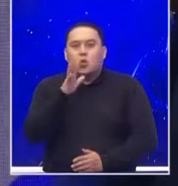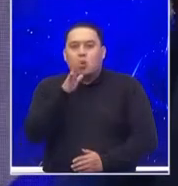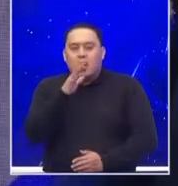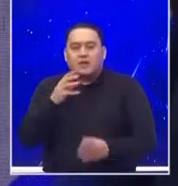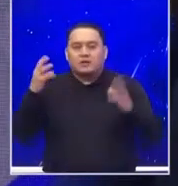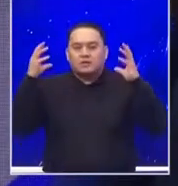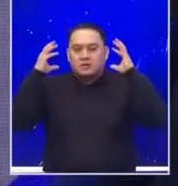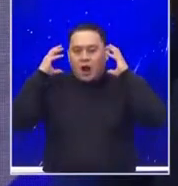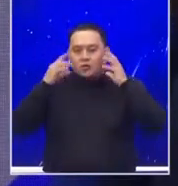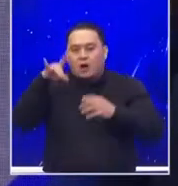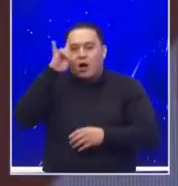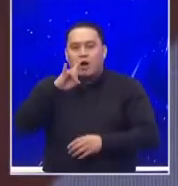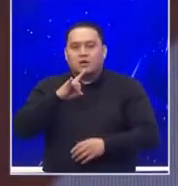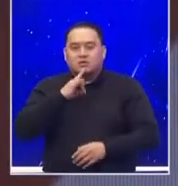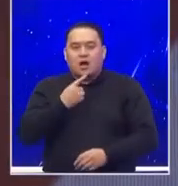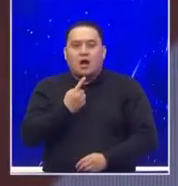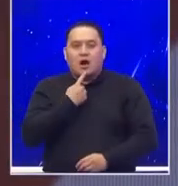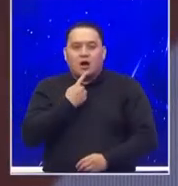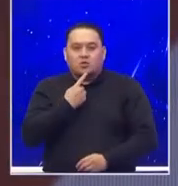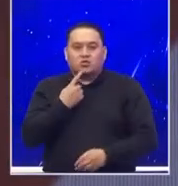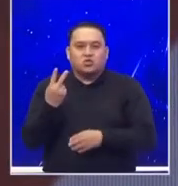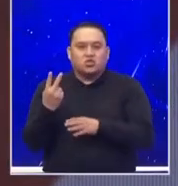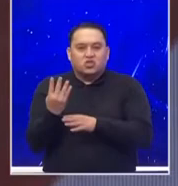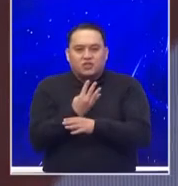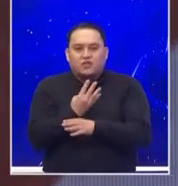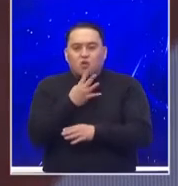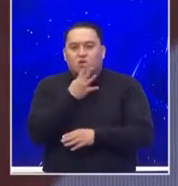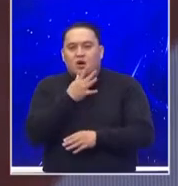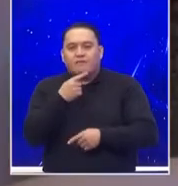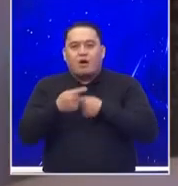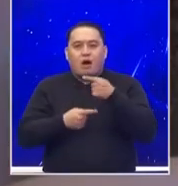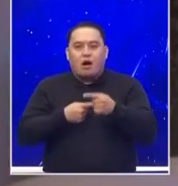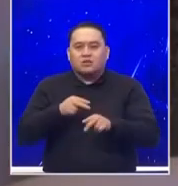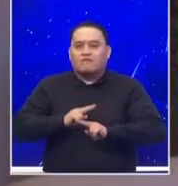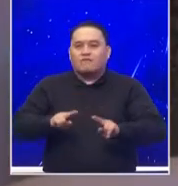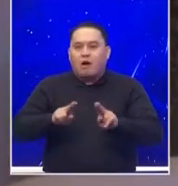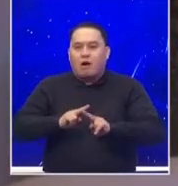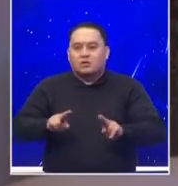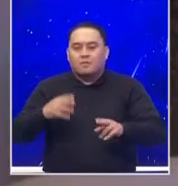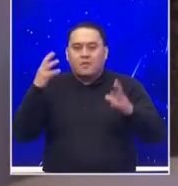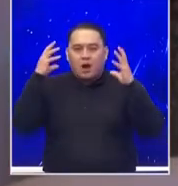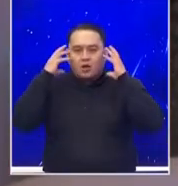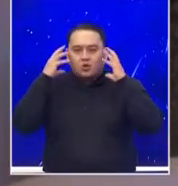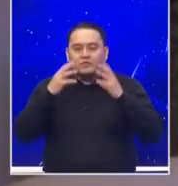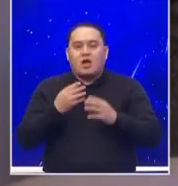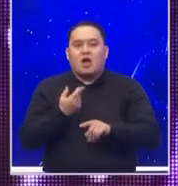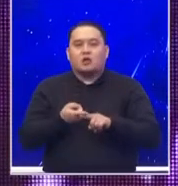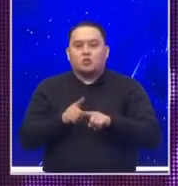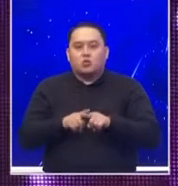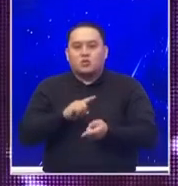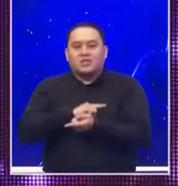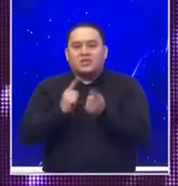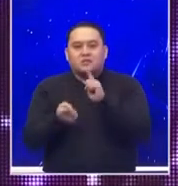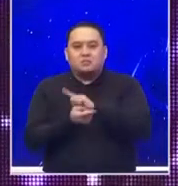радиоэфира звучит казахская речи от ран на что уже четвертое поколение казахстанцев растет и воспитывается на передачах казахского радио которые неизменно